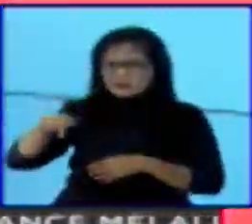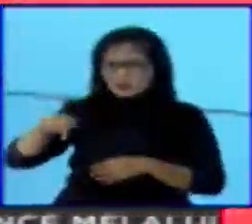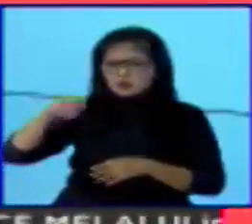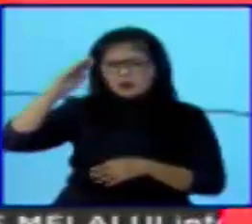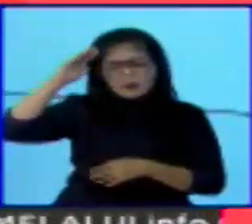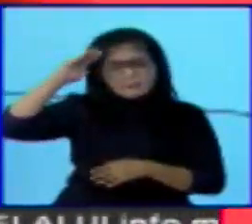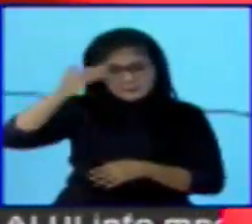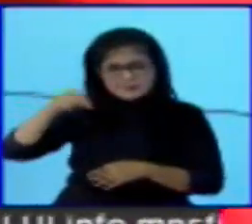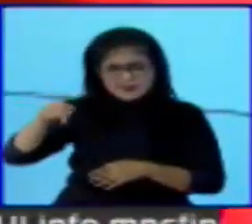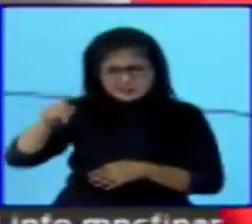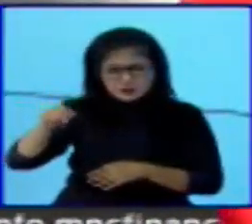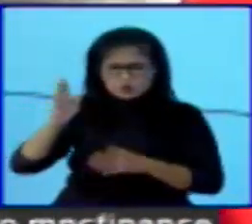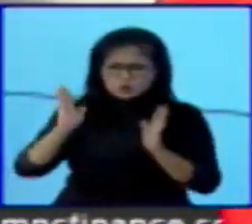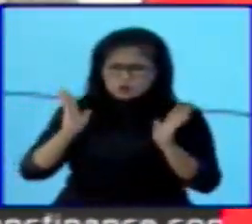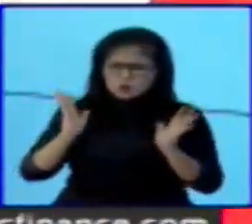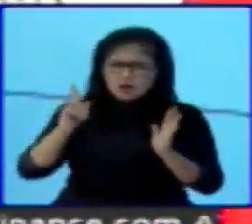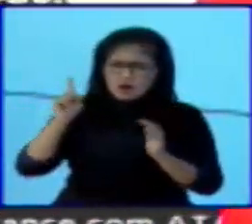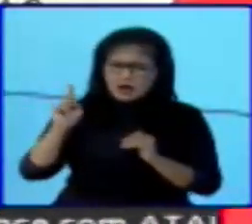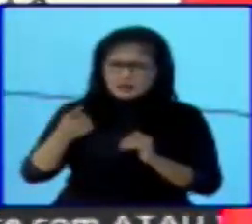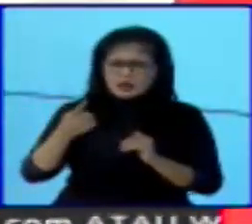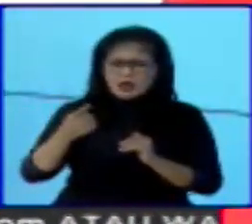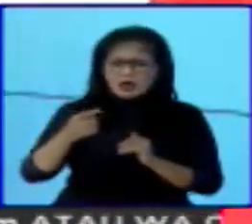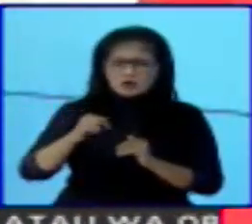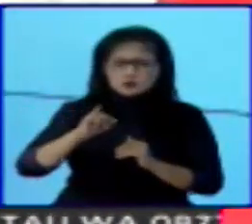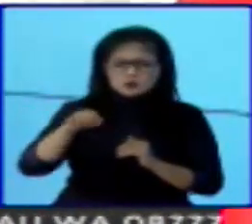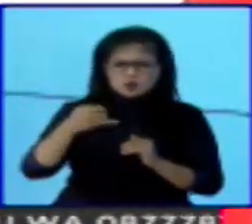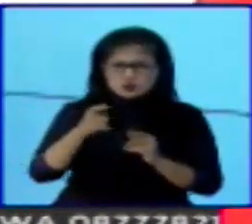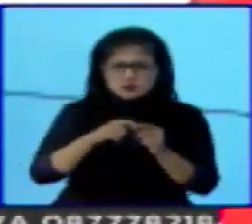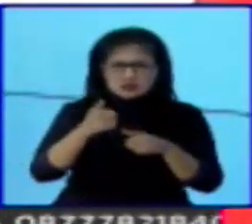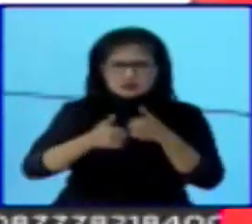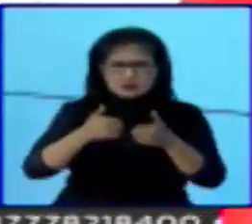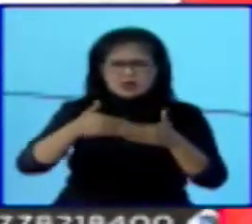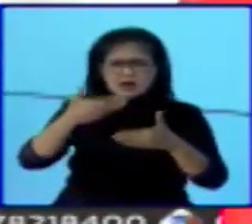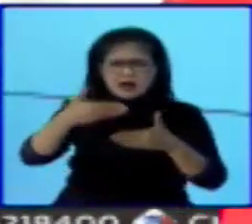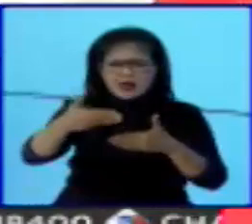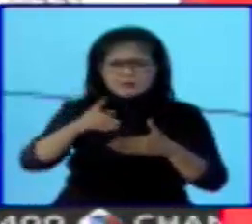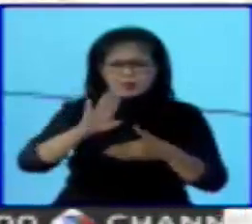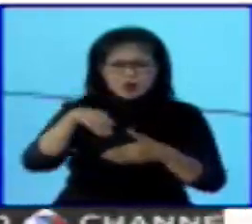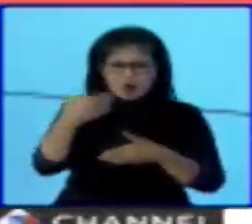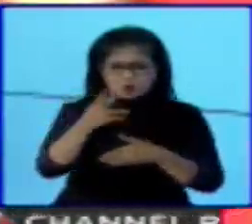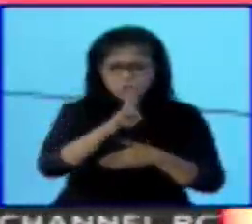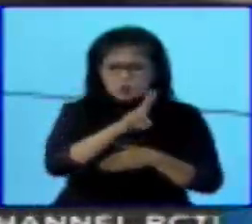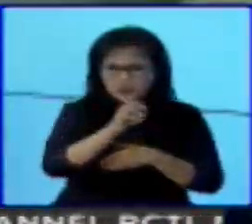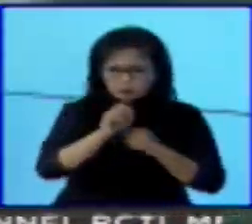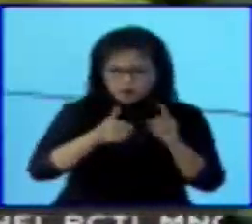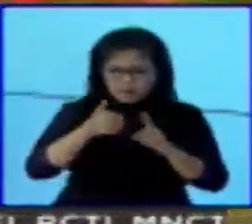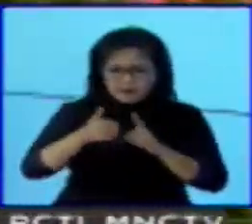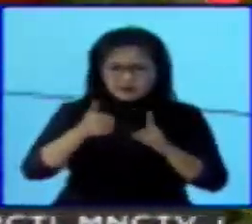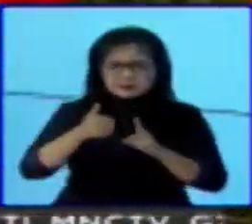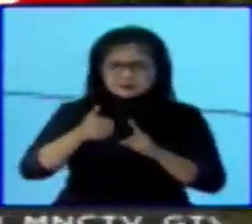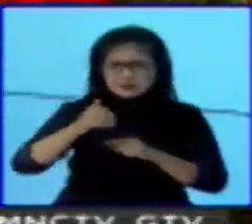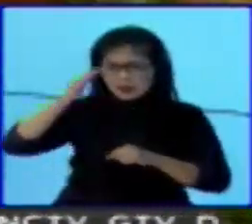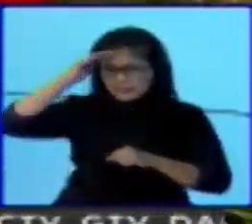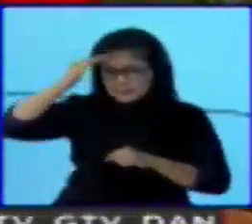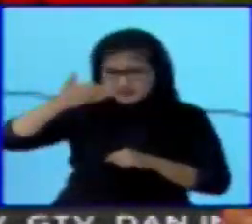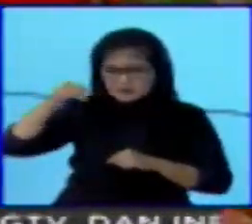di sini sudah dilakukan uji berkala di tahun 2016. Selain itu, bus-bus yang berada di sini